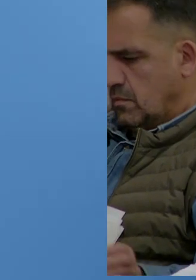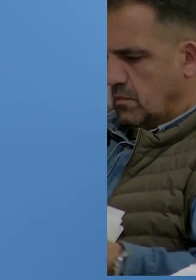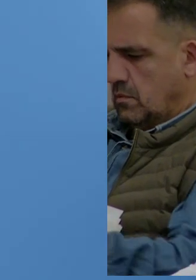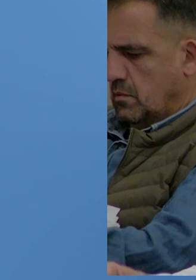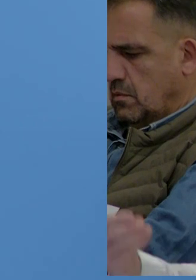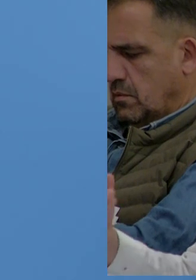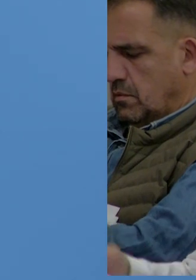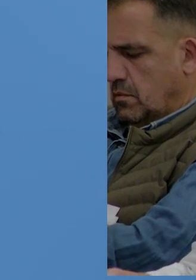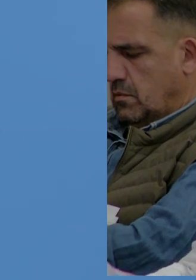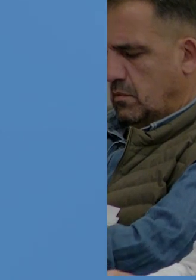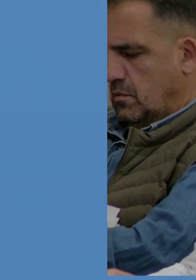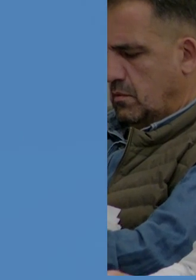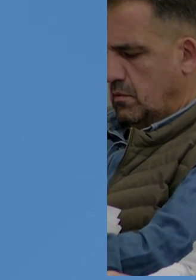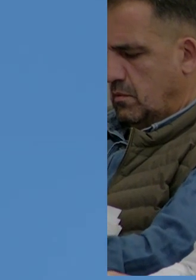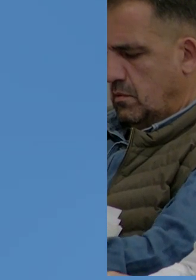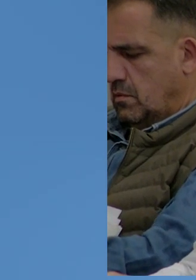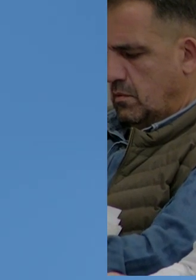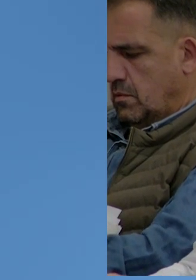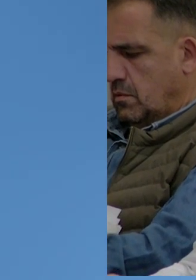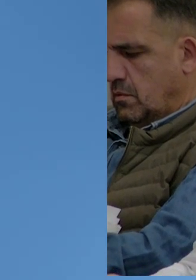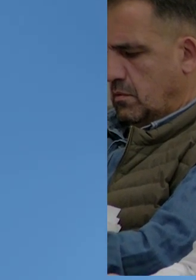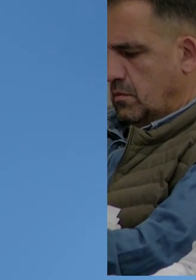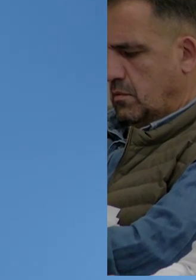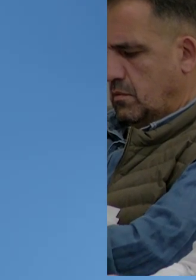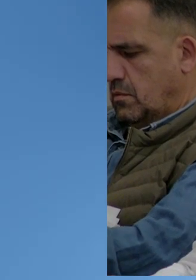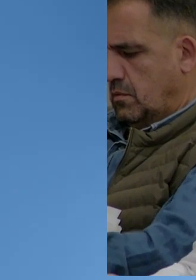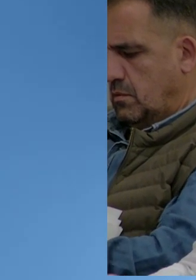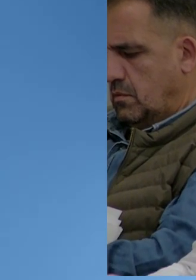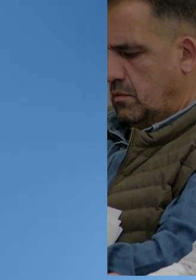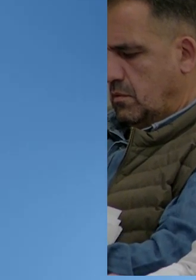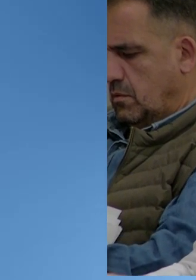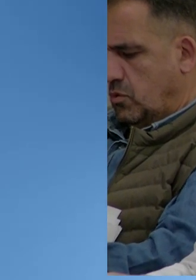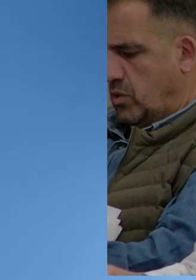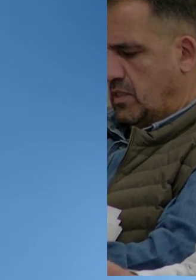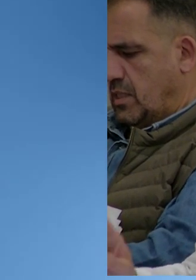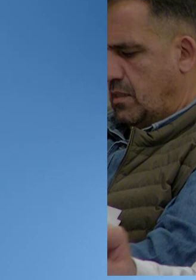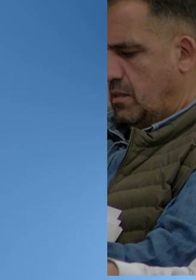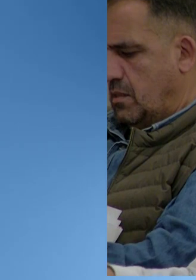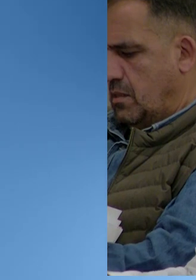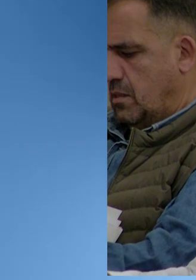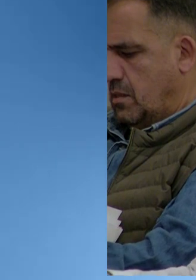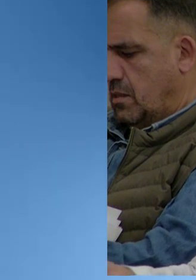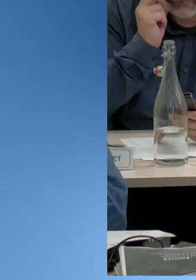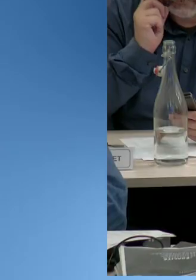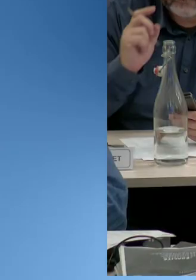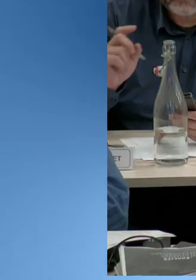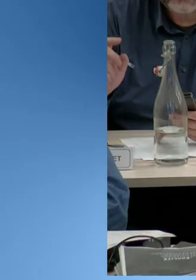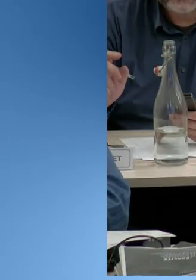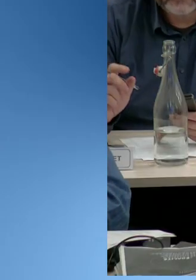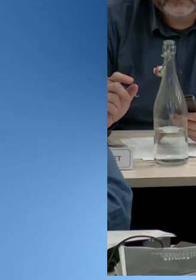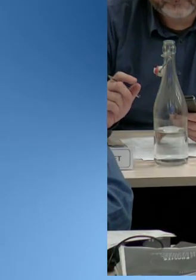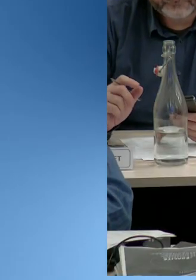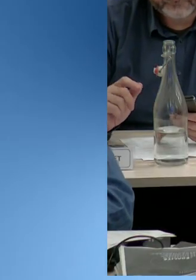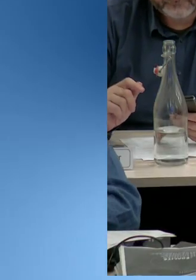mêmes enfin d'autres subventions d'autres attributions de subvention aux associations sociocculturelles jeunesse